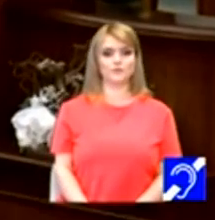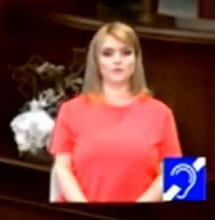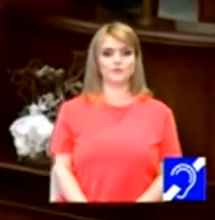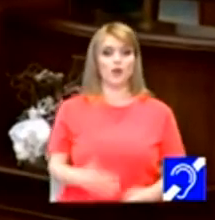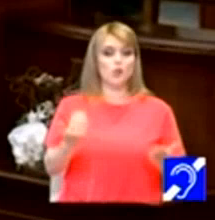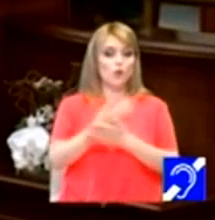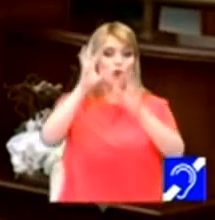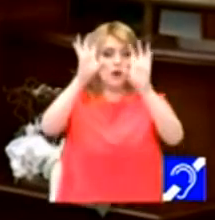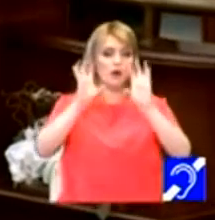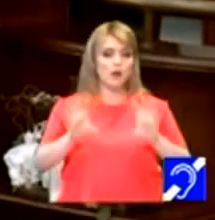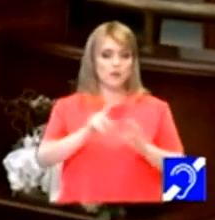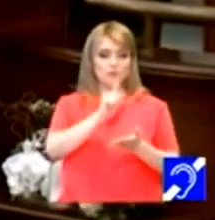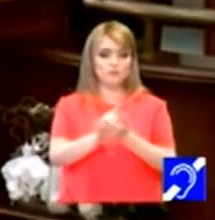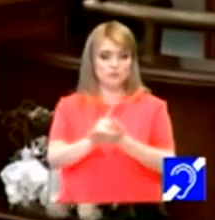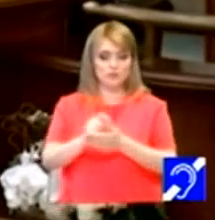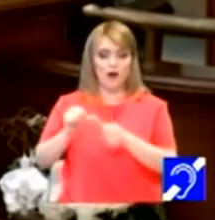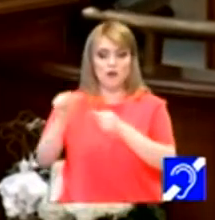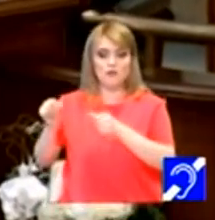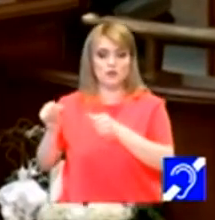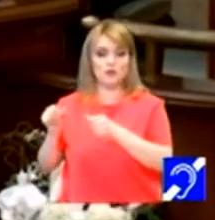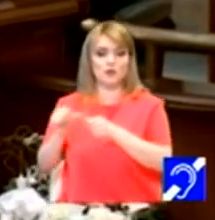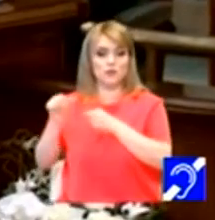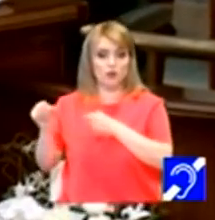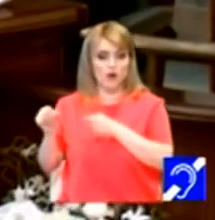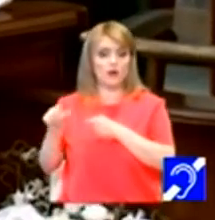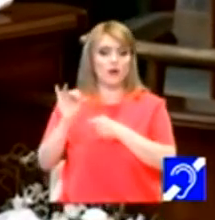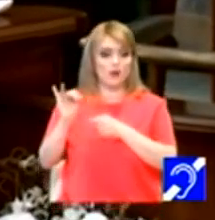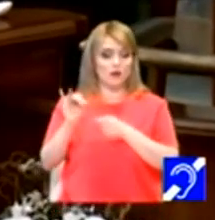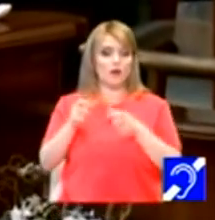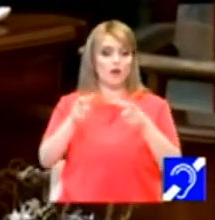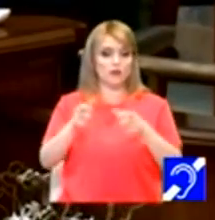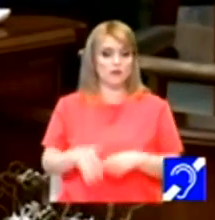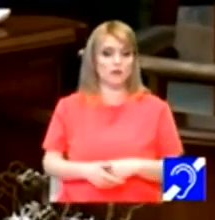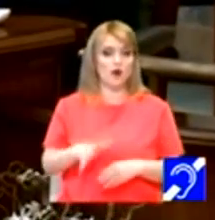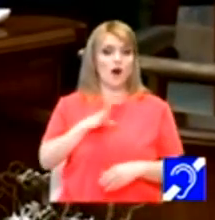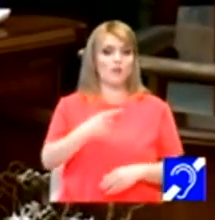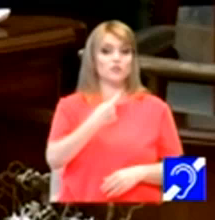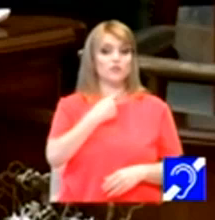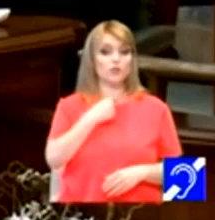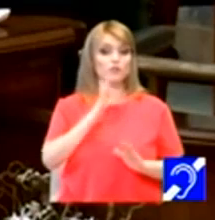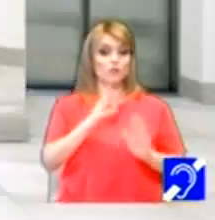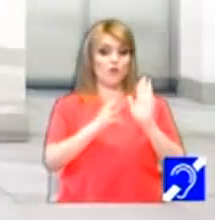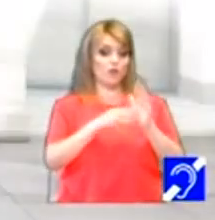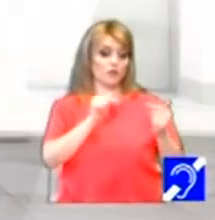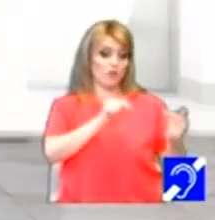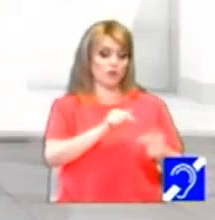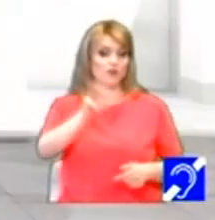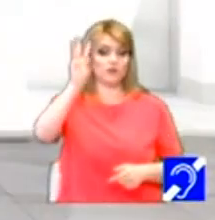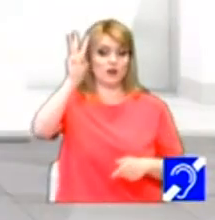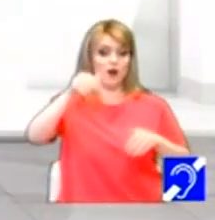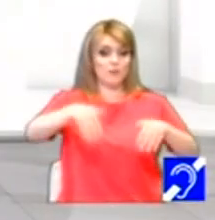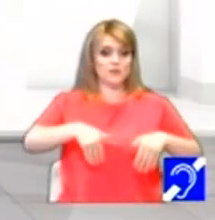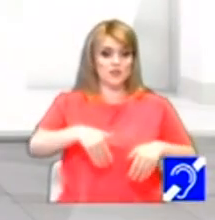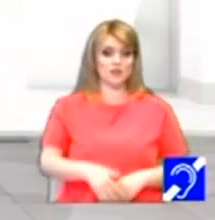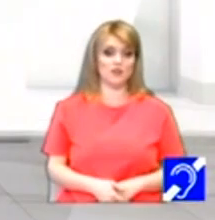Noua lege privind izolarea și carantina a fost adoptată cu o largă majoritate. Au fost doar 8 voturi împotrivă și 3 abțineri. Potrivit